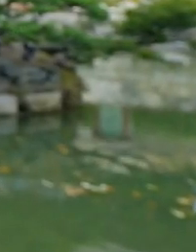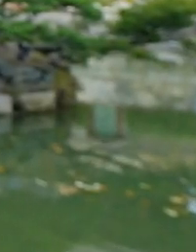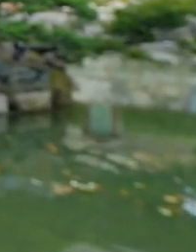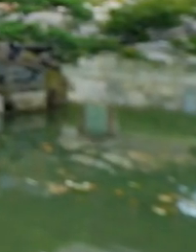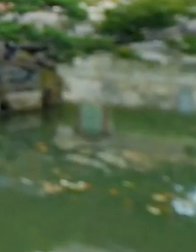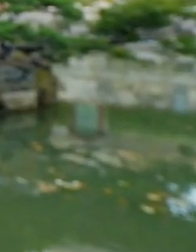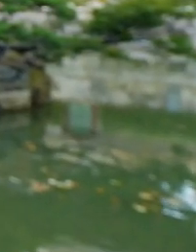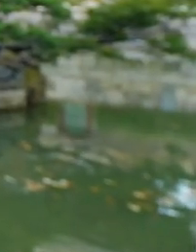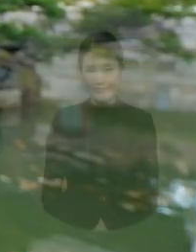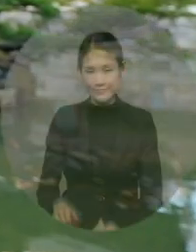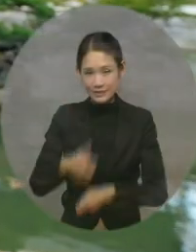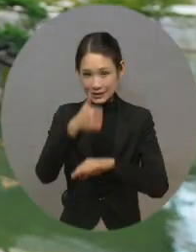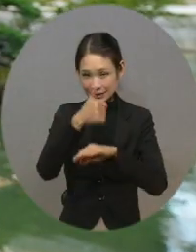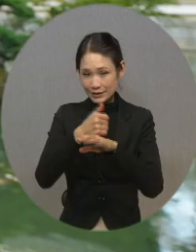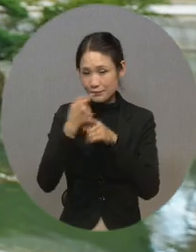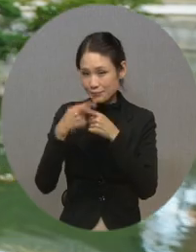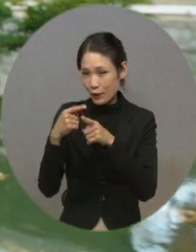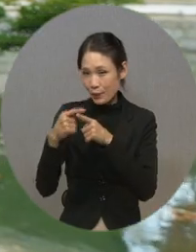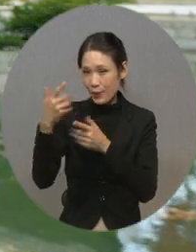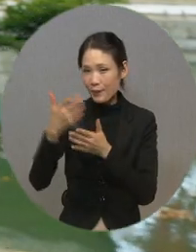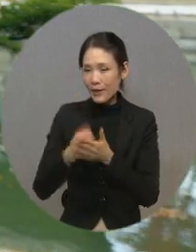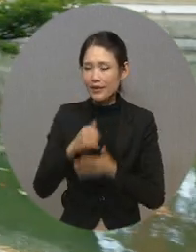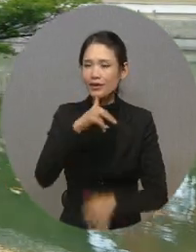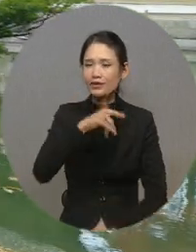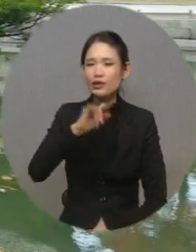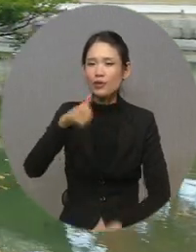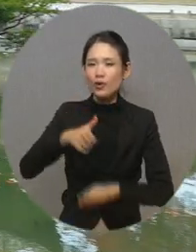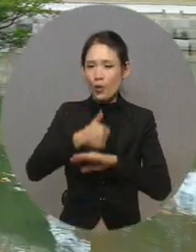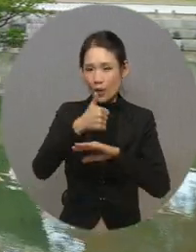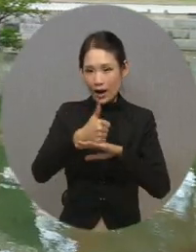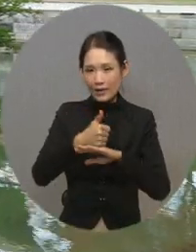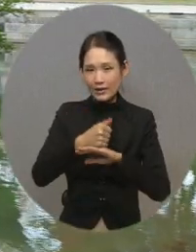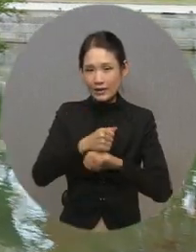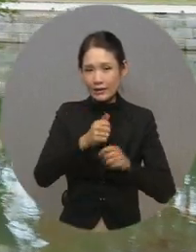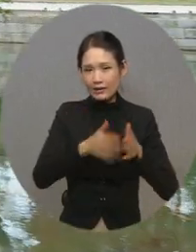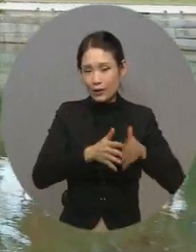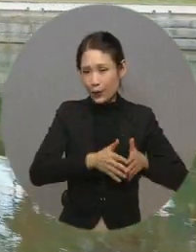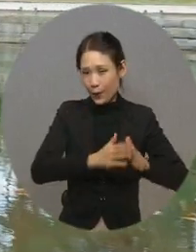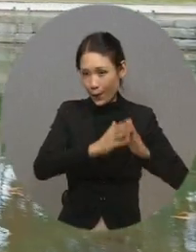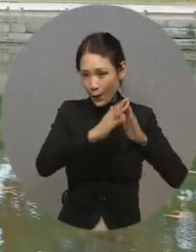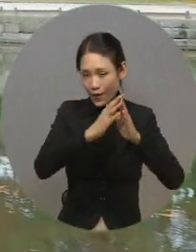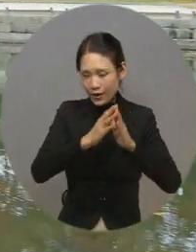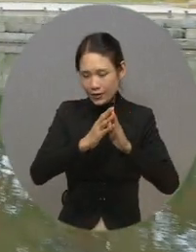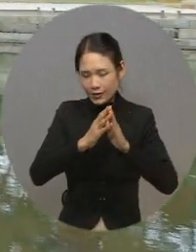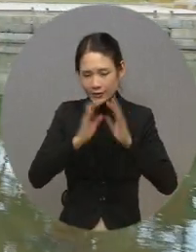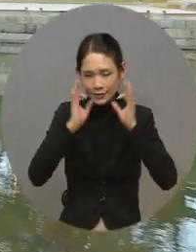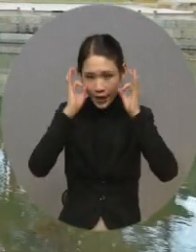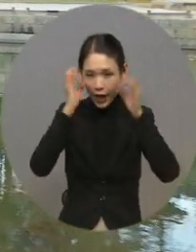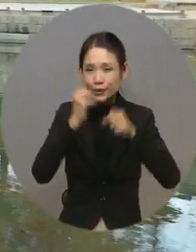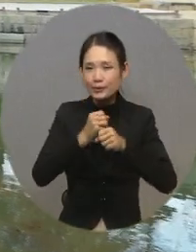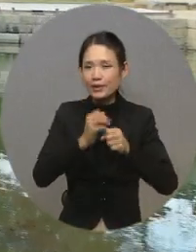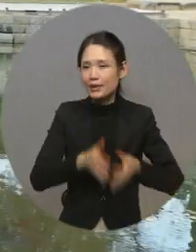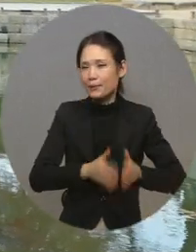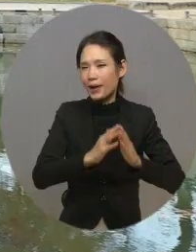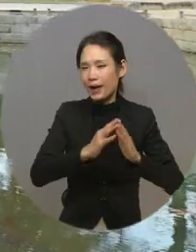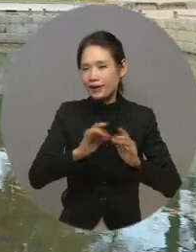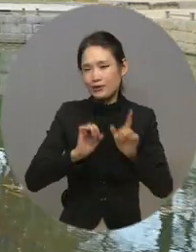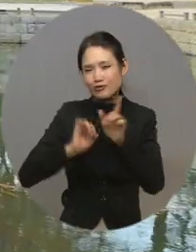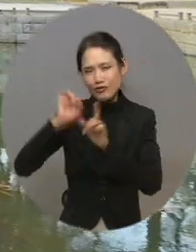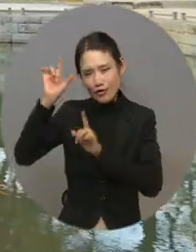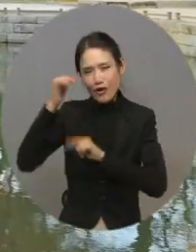어진 임금으로 평가받는 정조가 공을 들여 만든 왕실 도서관으로 뛰어난 조형미를 자랑하기도